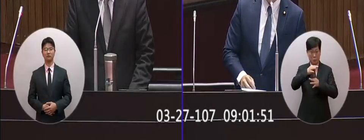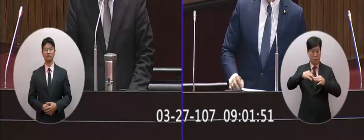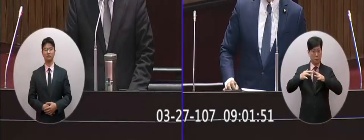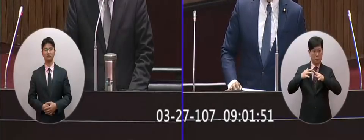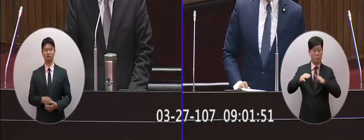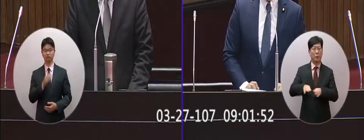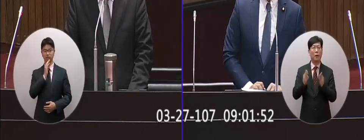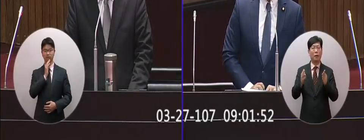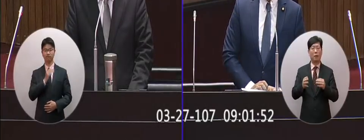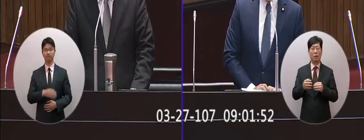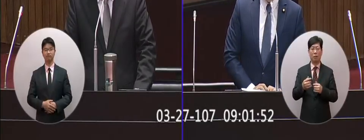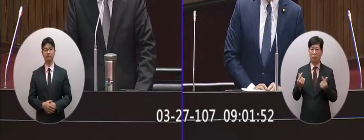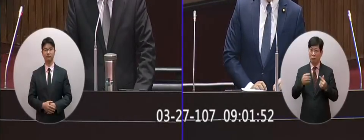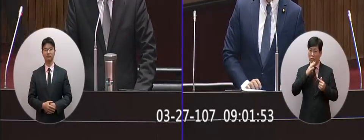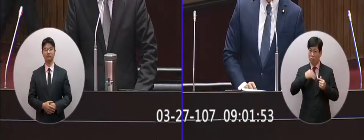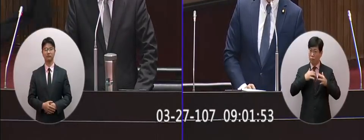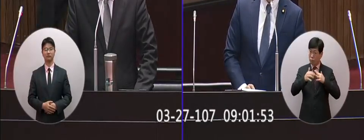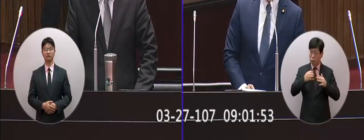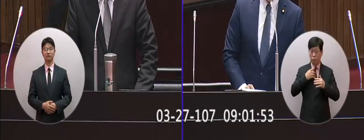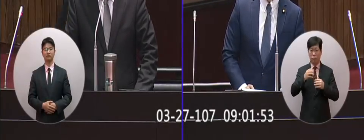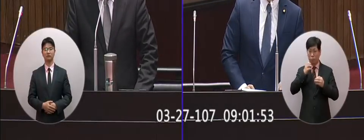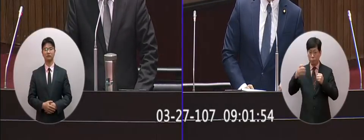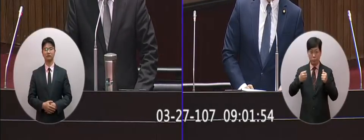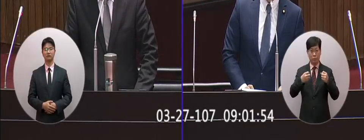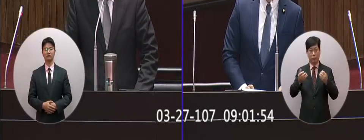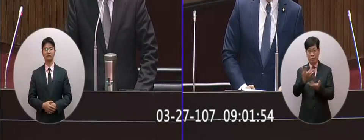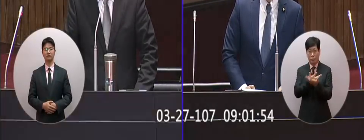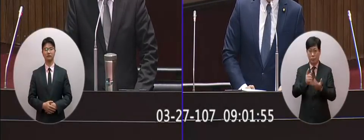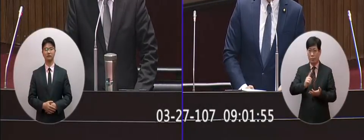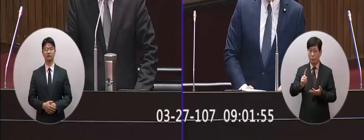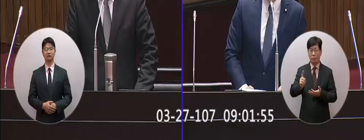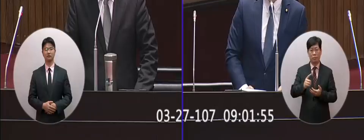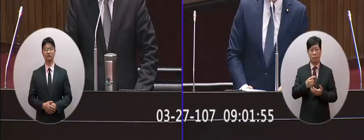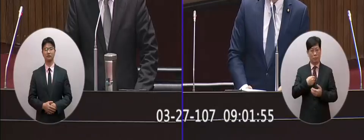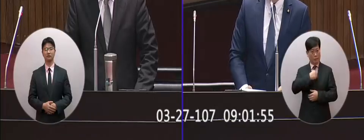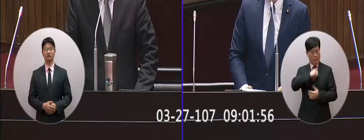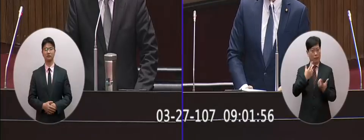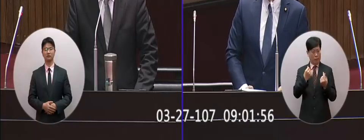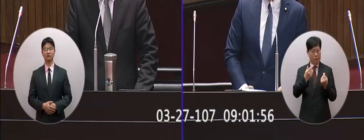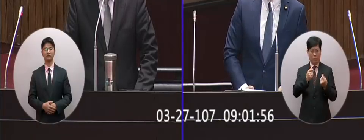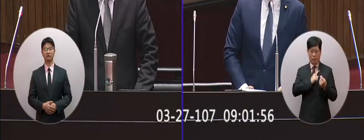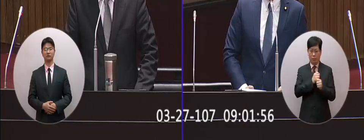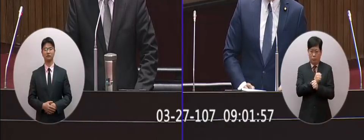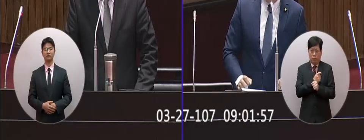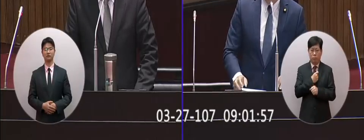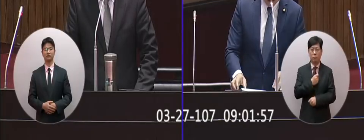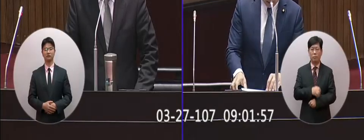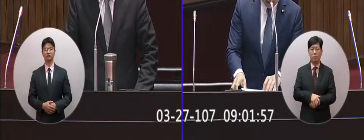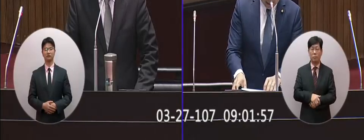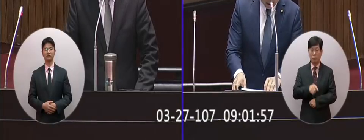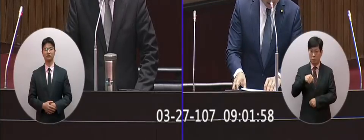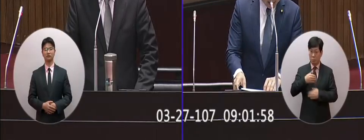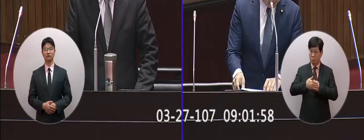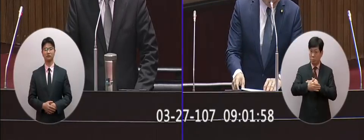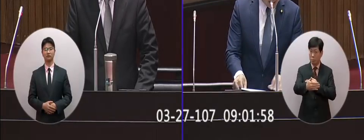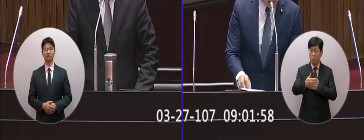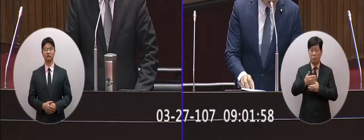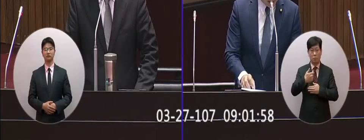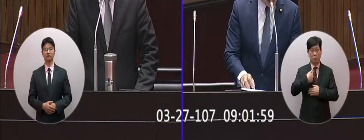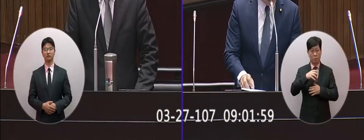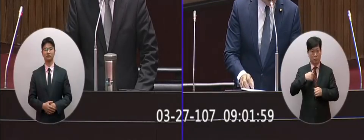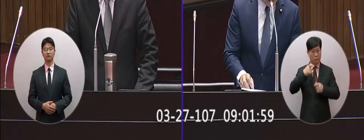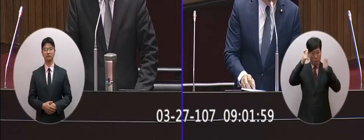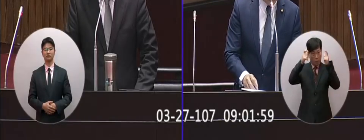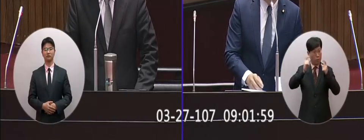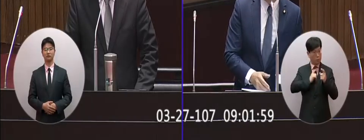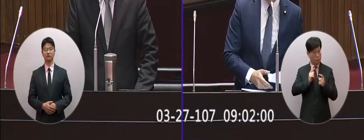打， 是。 那不管是要战、要和、要谈判还是如何，那当然台湾都必须审慎因应。那在这过程当中呢，我们站在